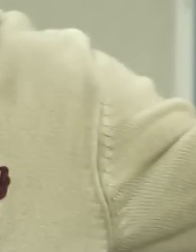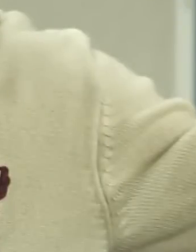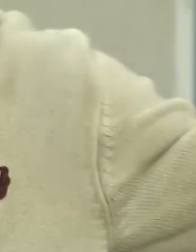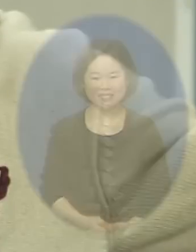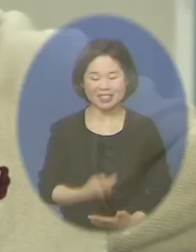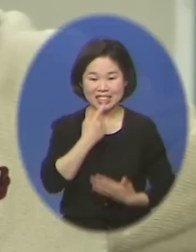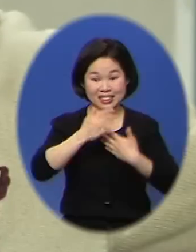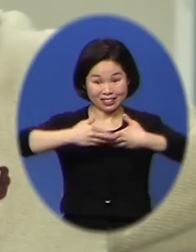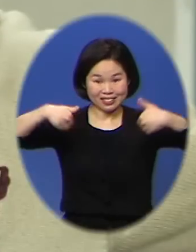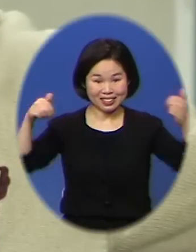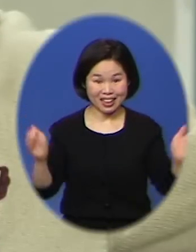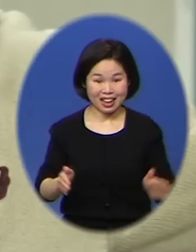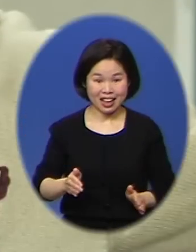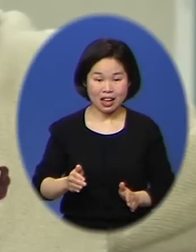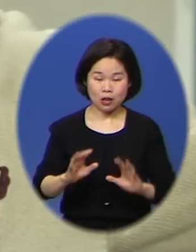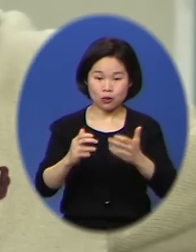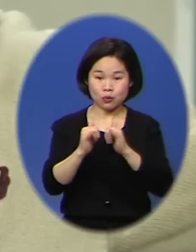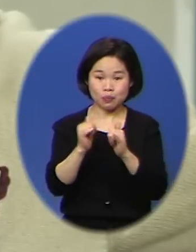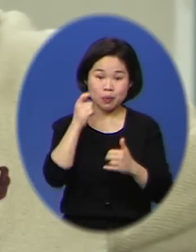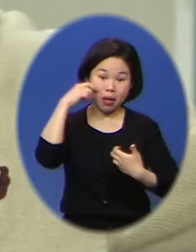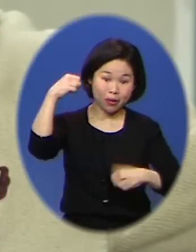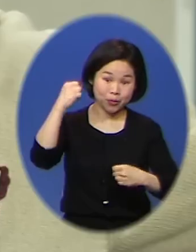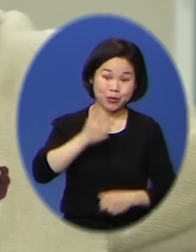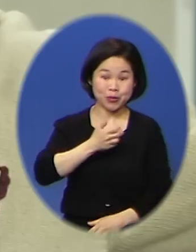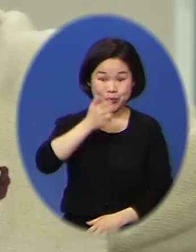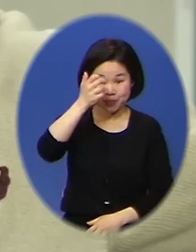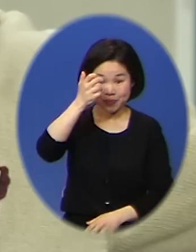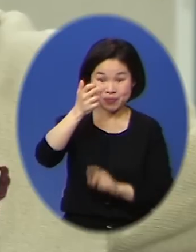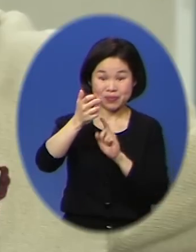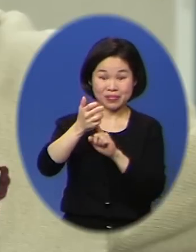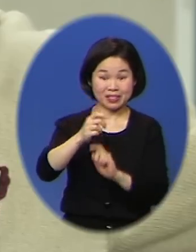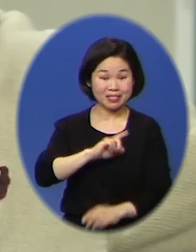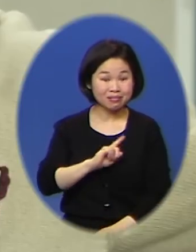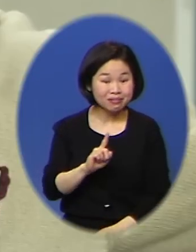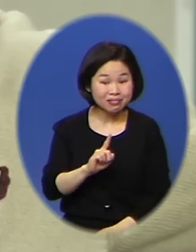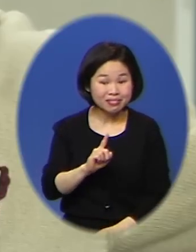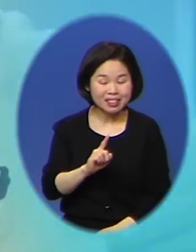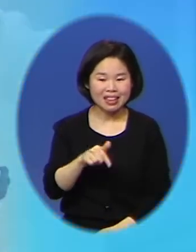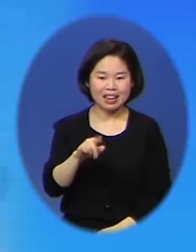천사, 국민 배우를 꿈꾸다. 배우 강민희.